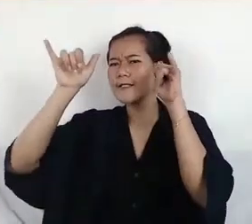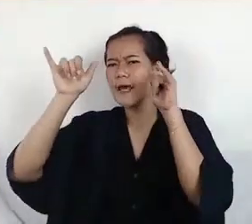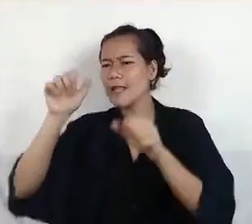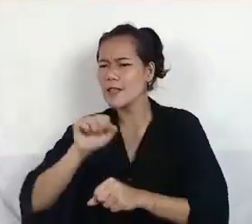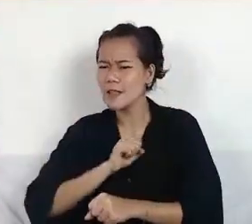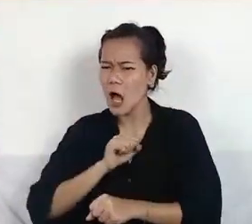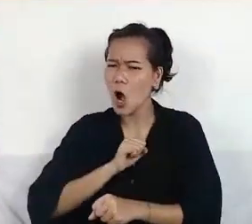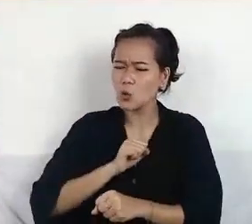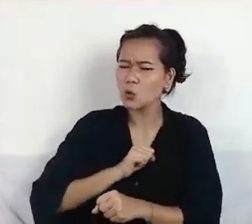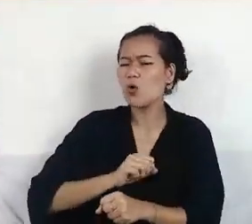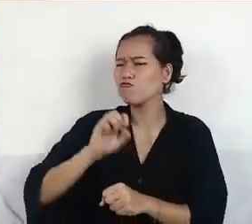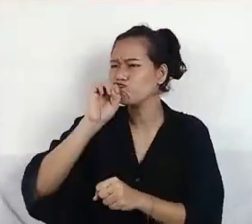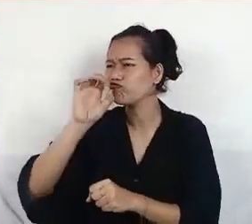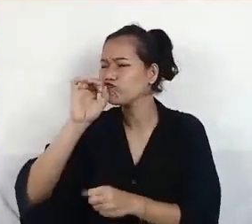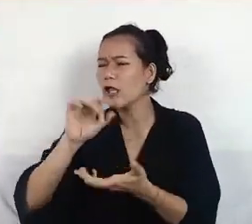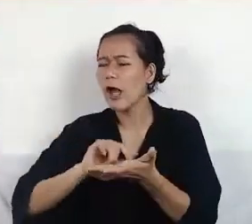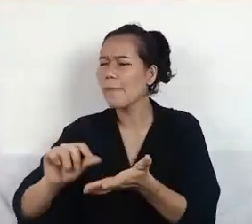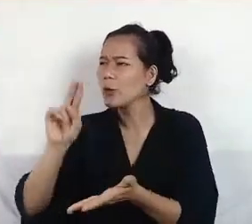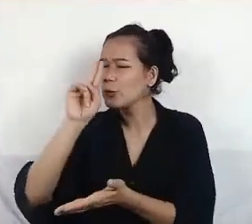demi namamu.